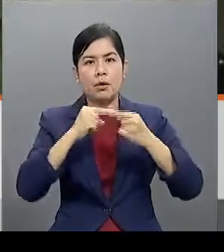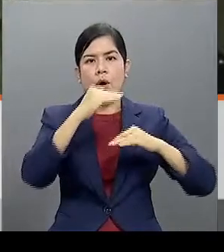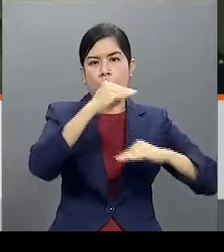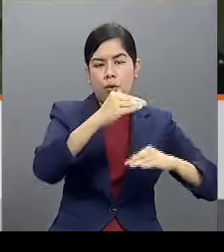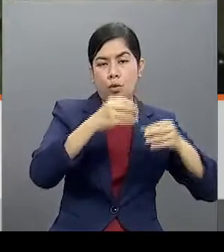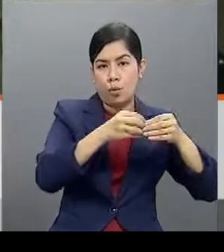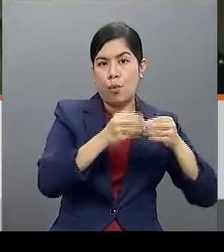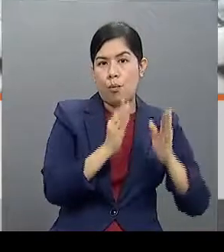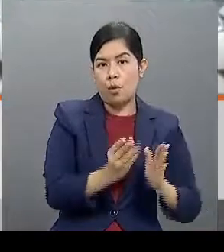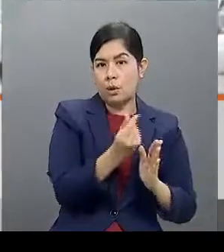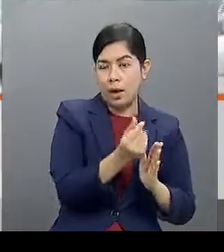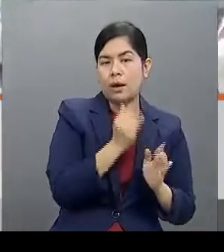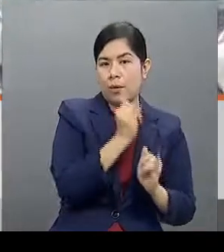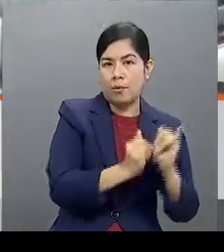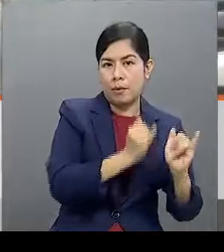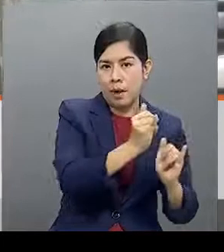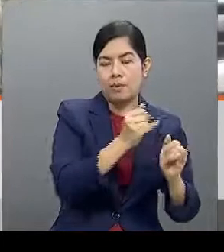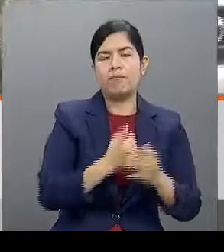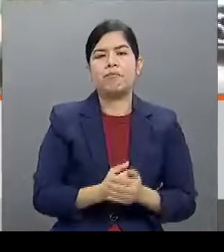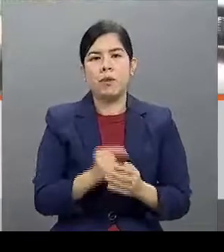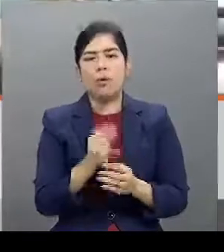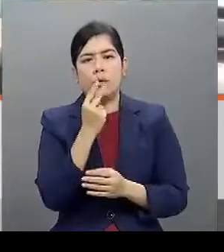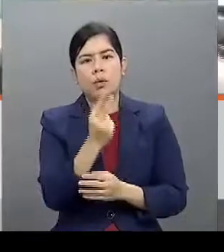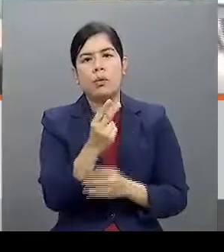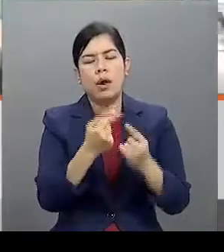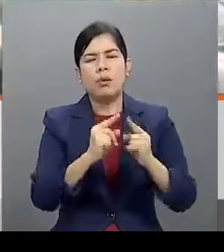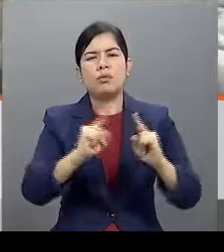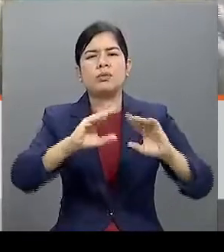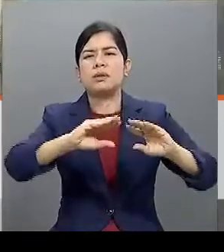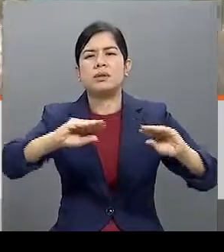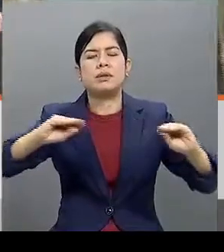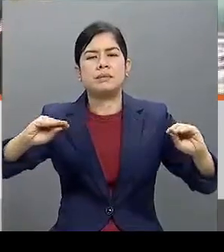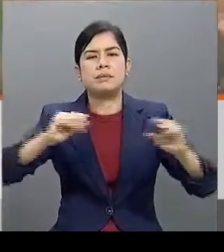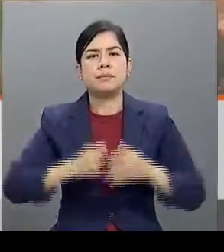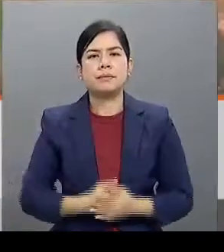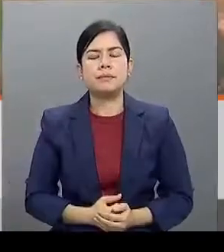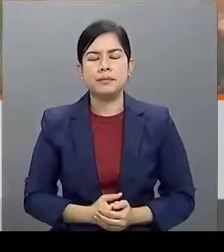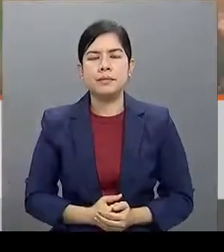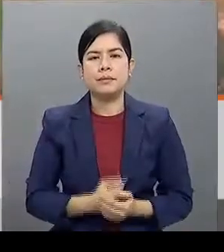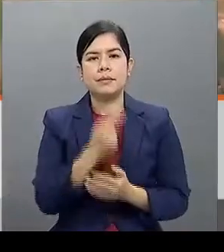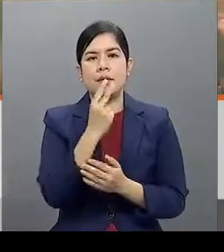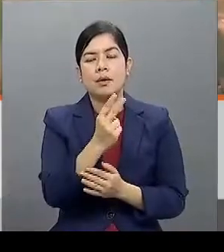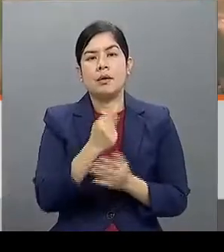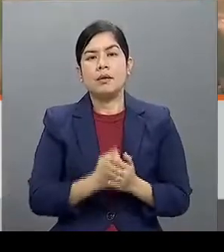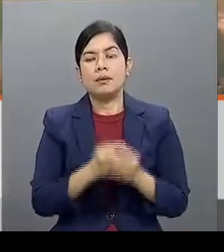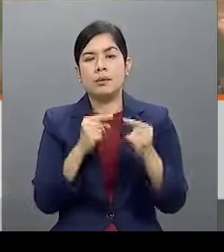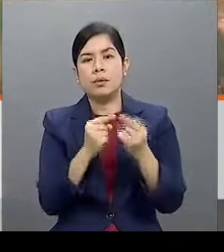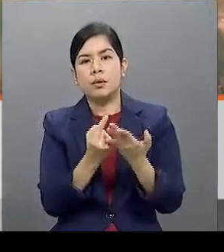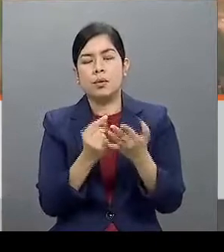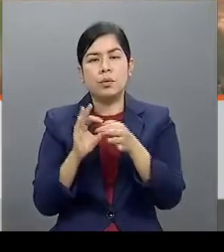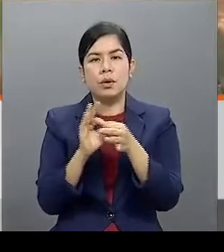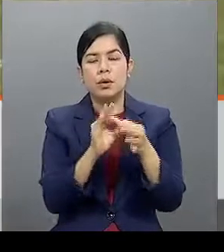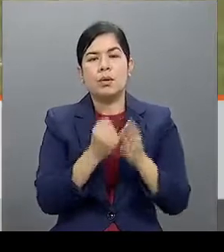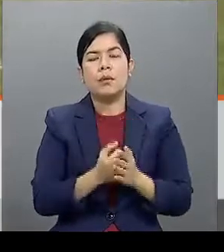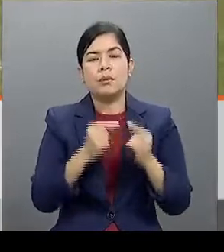ที่ผ่านมาถือว่าค่อนข้างเงียบเหงาทีเดียวนะครับภาพรวมแล้วก็ภาพสะท้อนที่หนึ่งที่เห็นได้อย่างชั